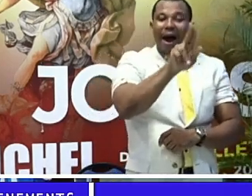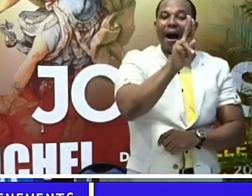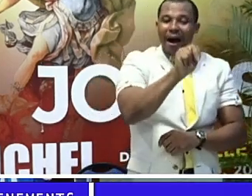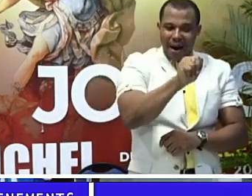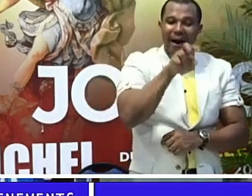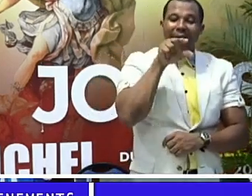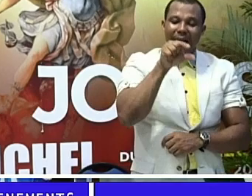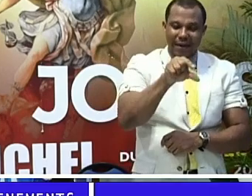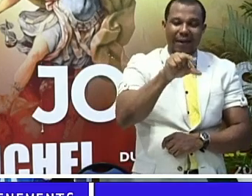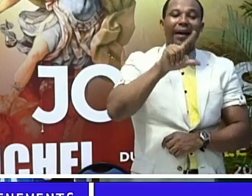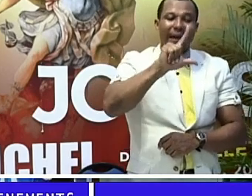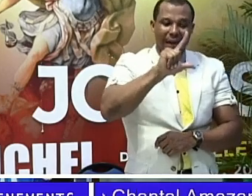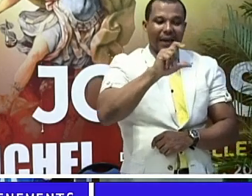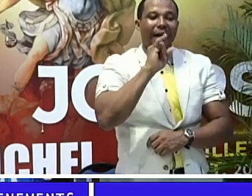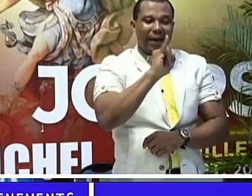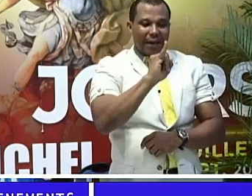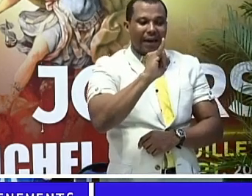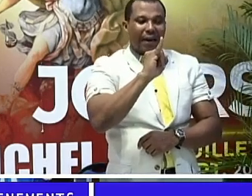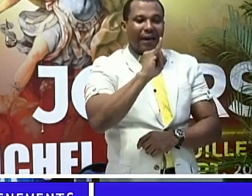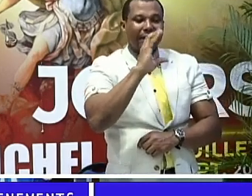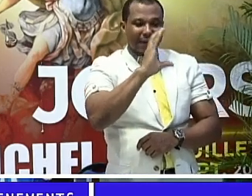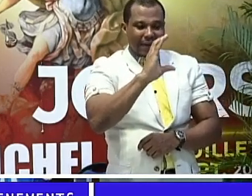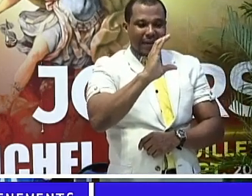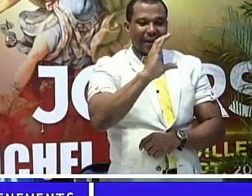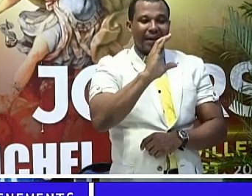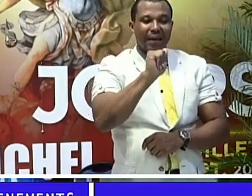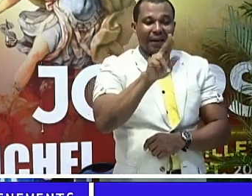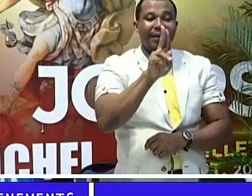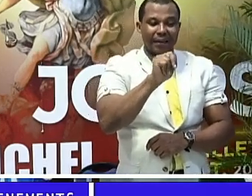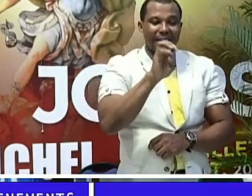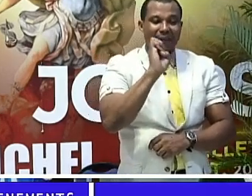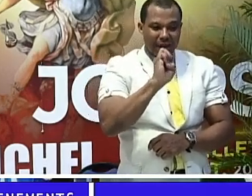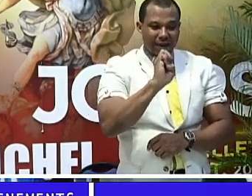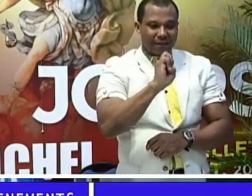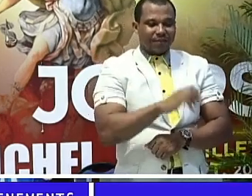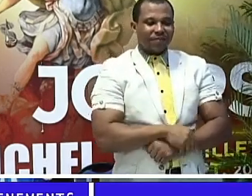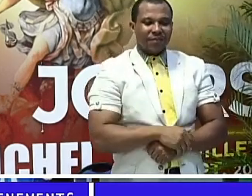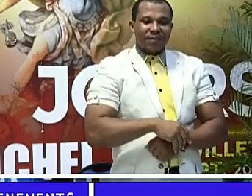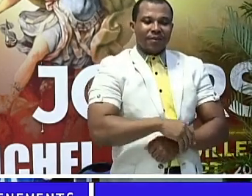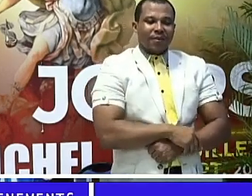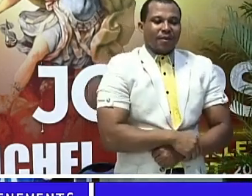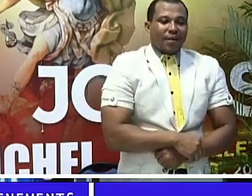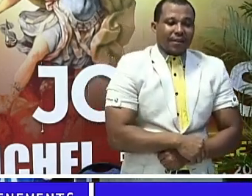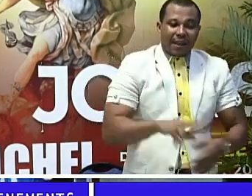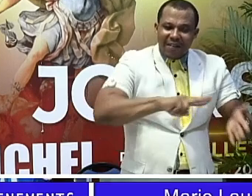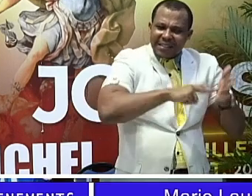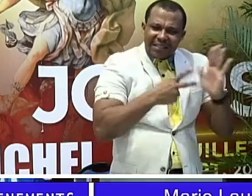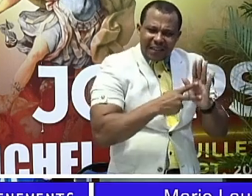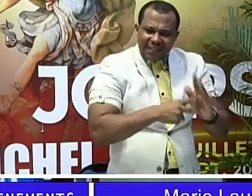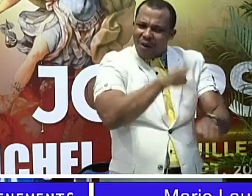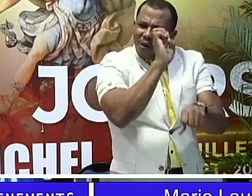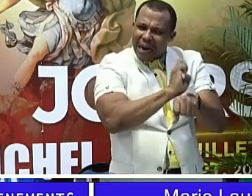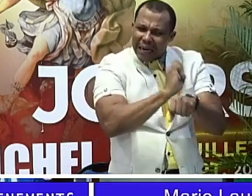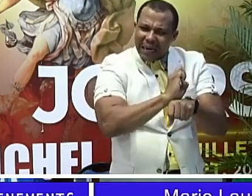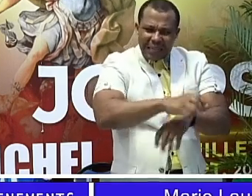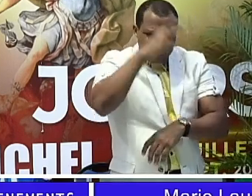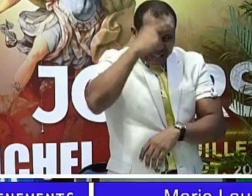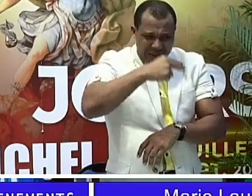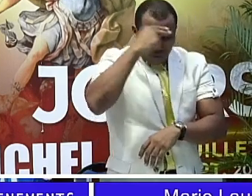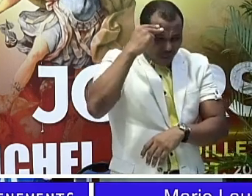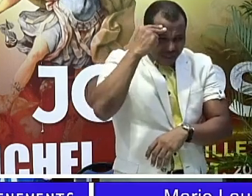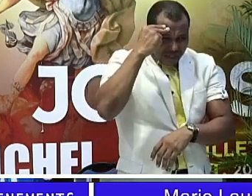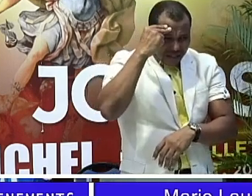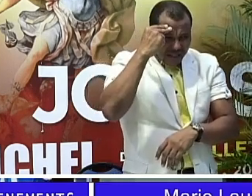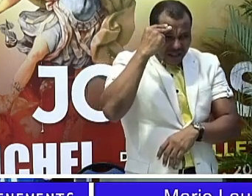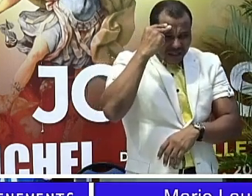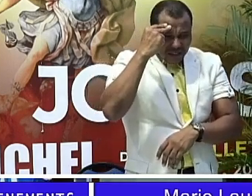l'Église épiscopale, c'est une Église catholique réformée que liée. Parce que non seulement il y a une partie où il y a un pile